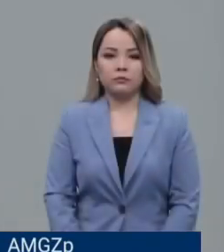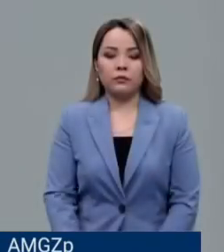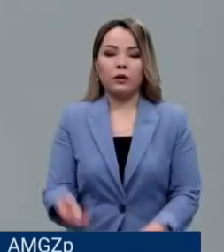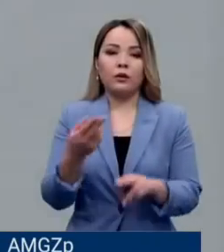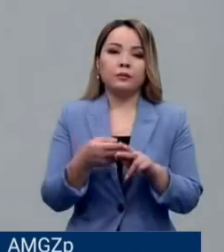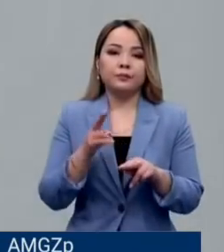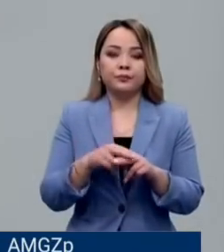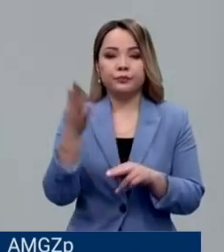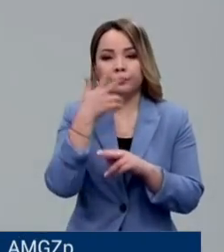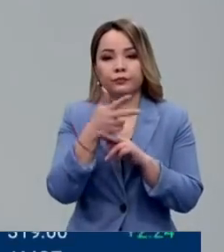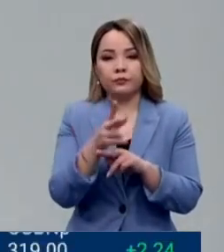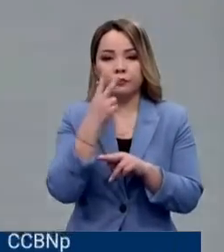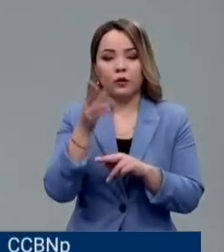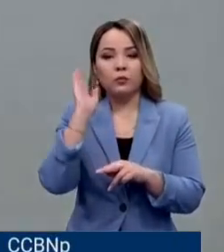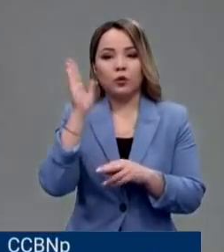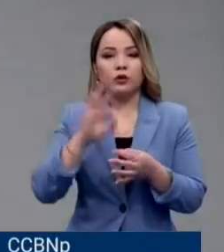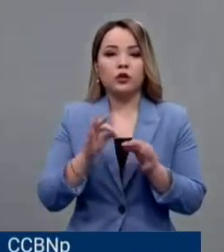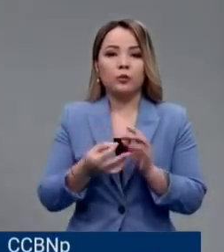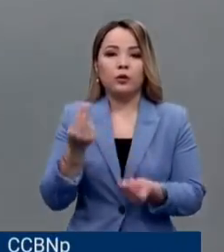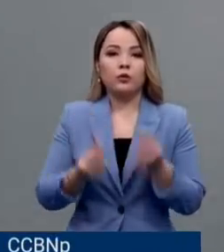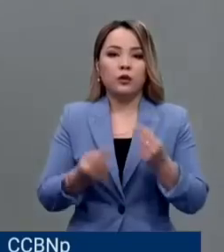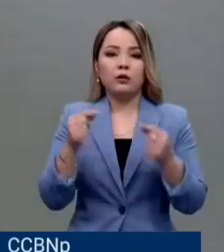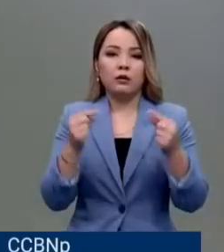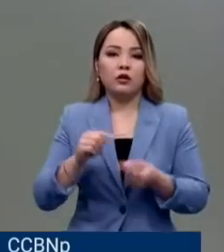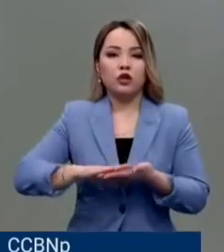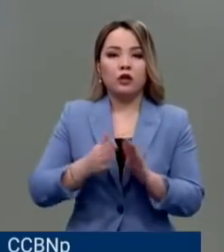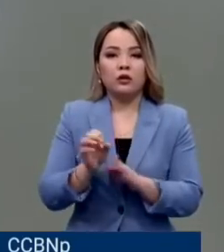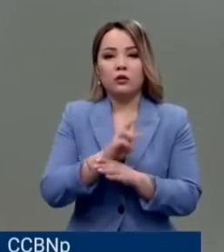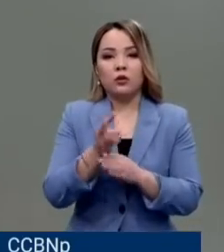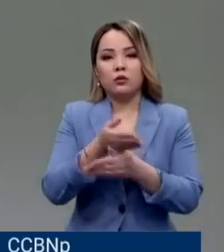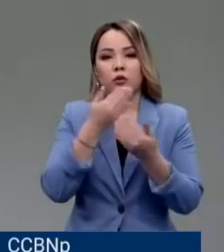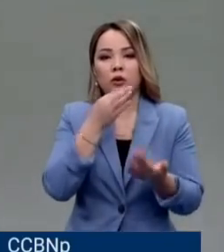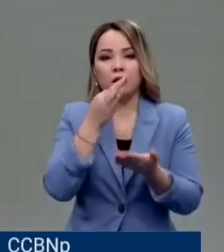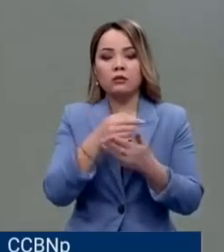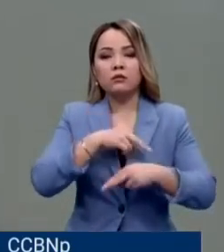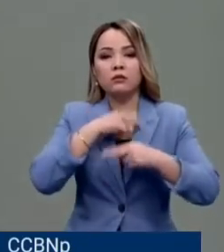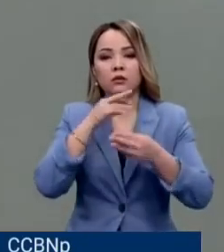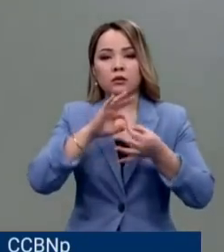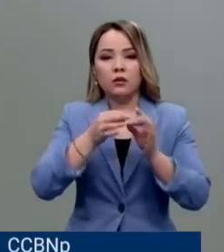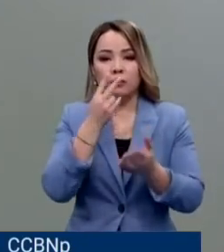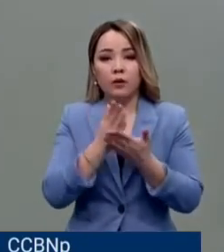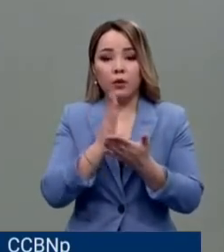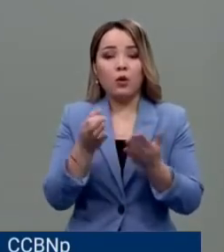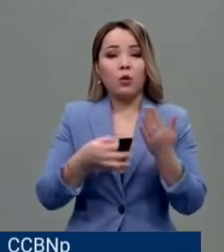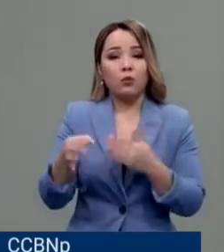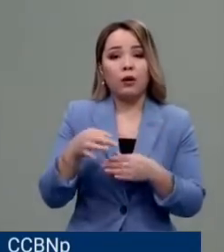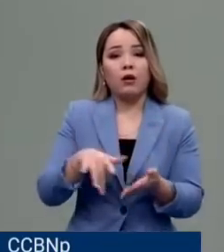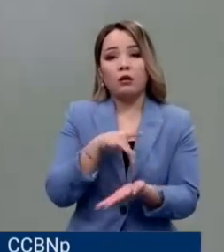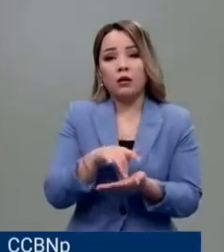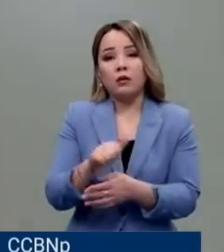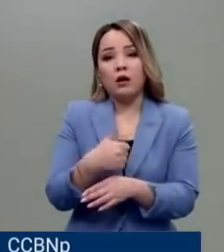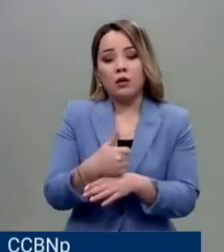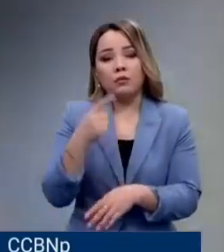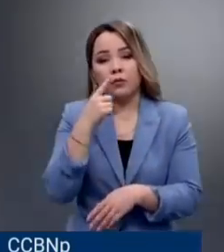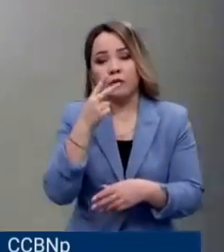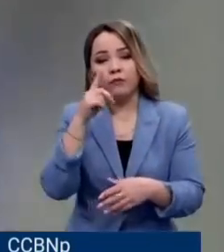Мына видеоға қарап бізде болашақ чемпиондарға лайықты жағдайдың да жасалмай отырғанын аңғару қиын емес. Облыстың да қаланың да әкімінен